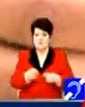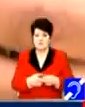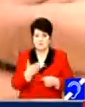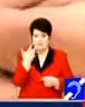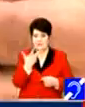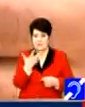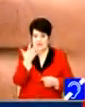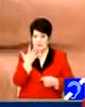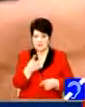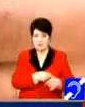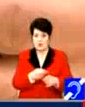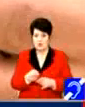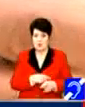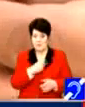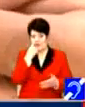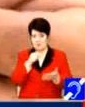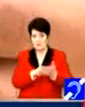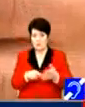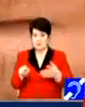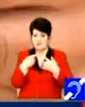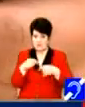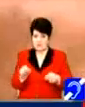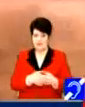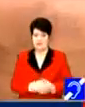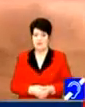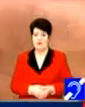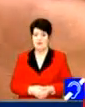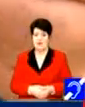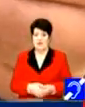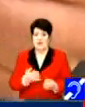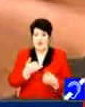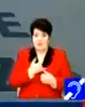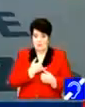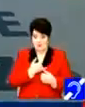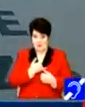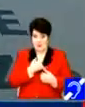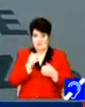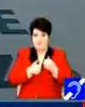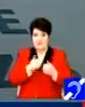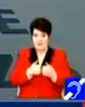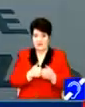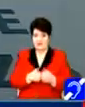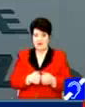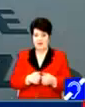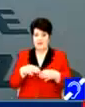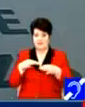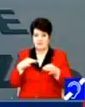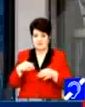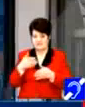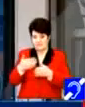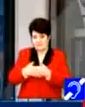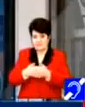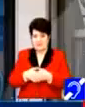3-5 km până la un punct de vânzare. Și la noi însă este în fiecare stație de transport public și